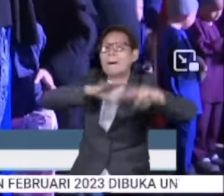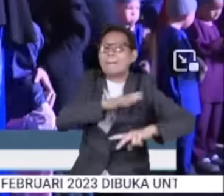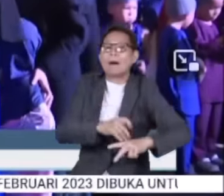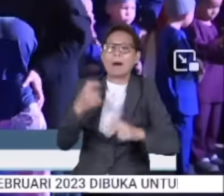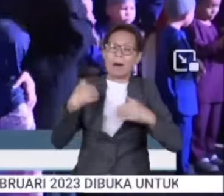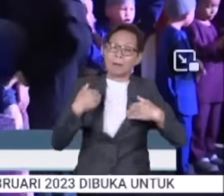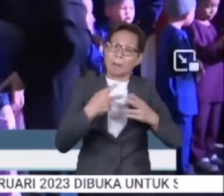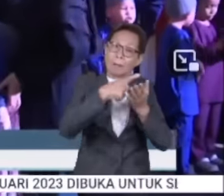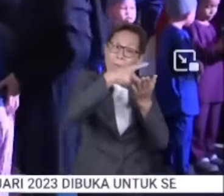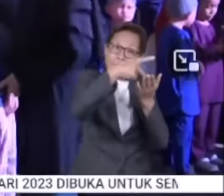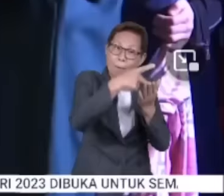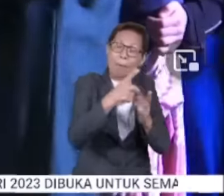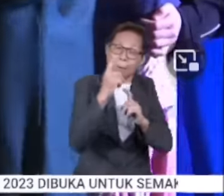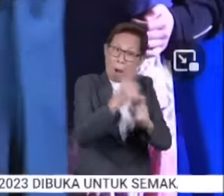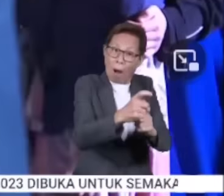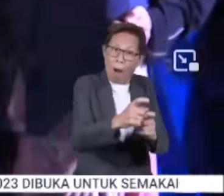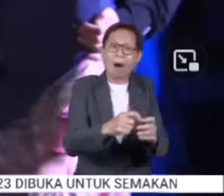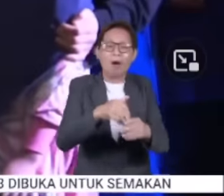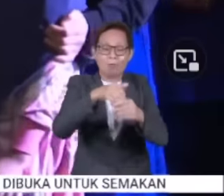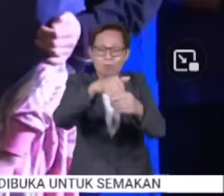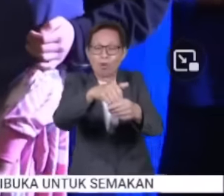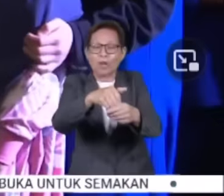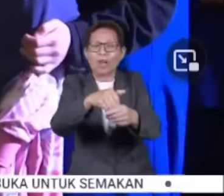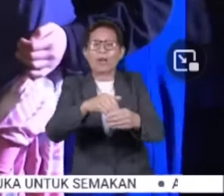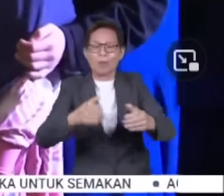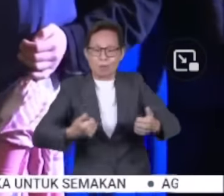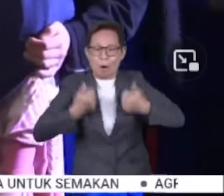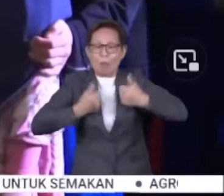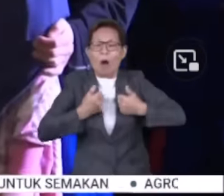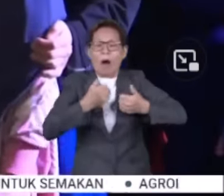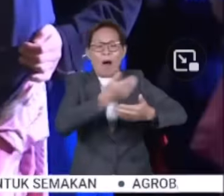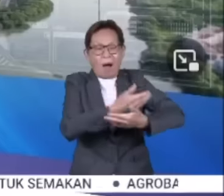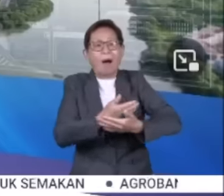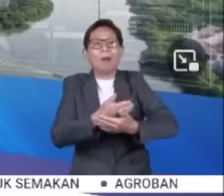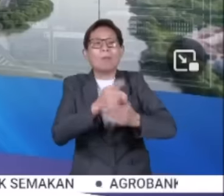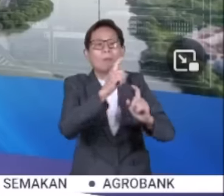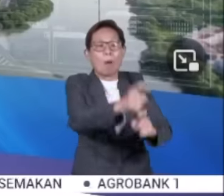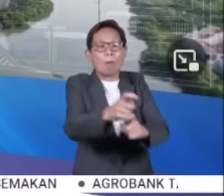dalam program ini sumbangan duit raya kepada anak-anak yatim.